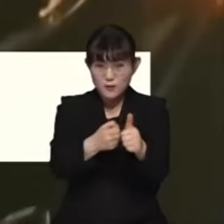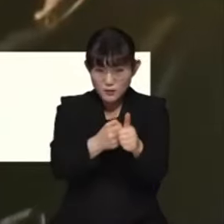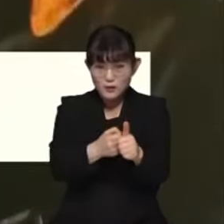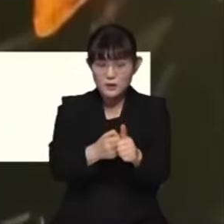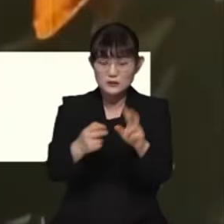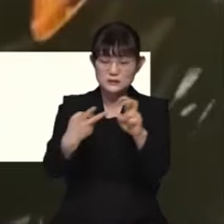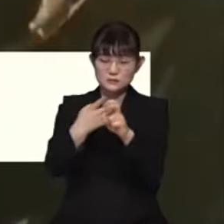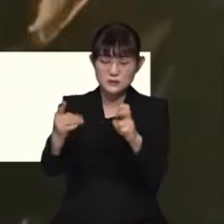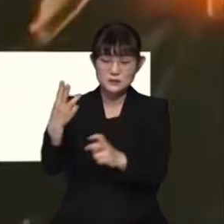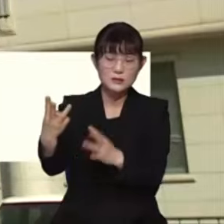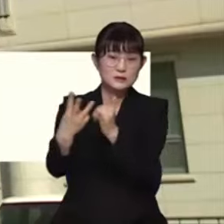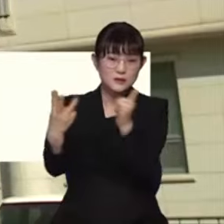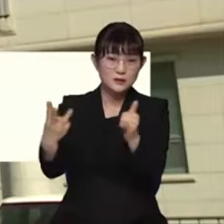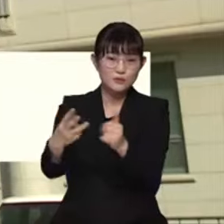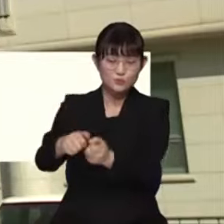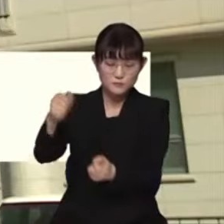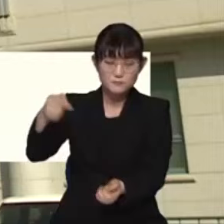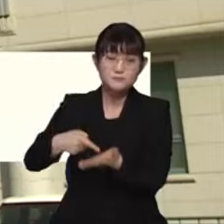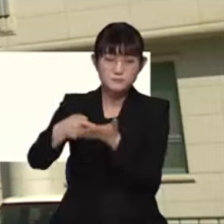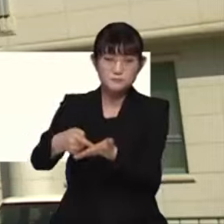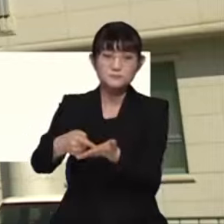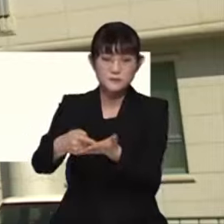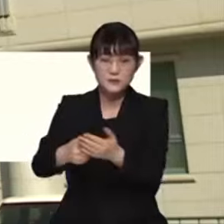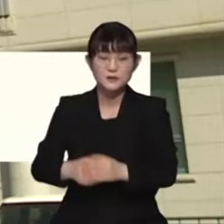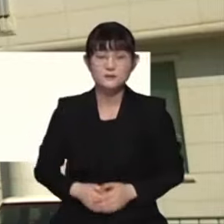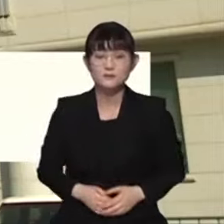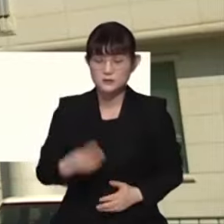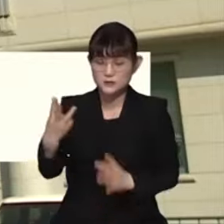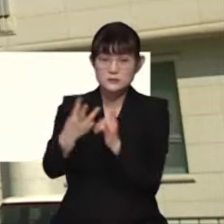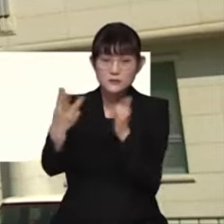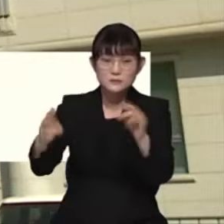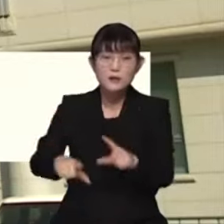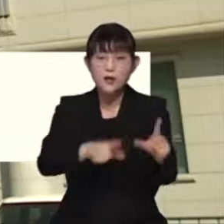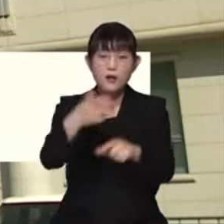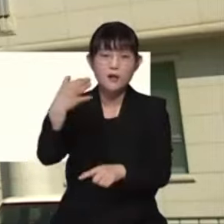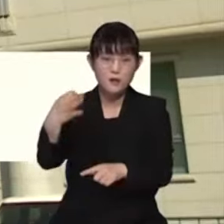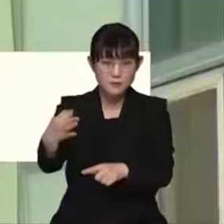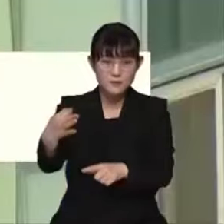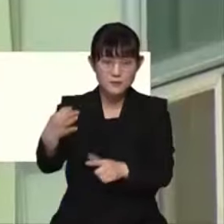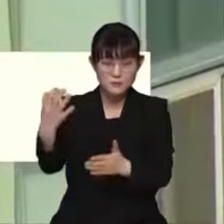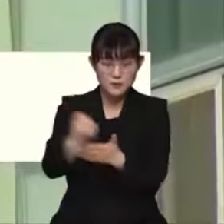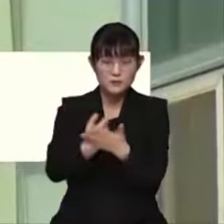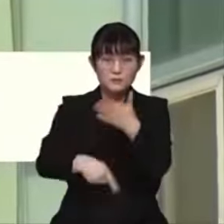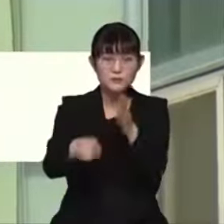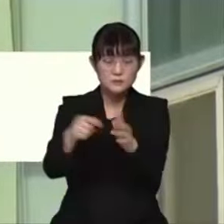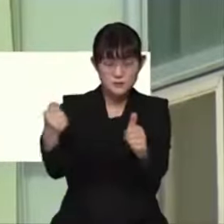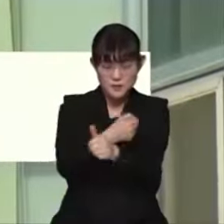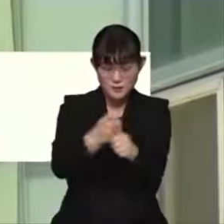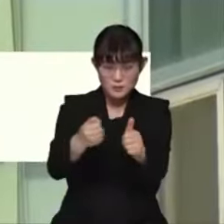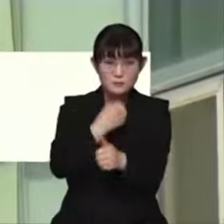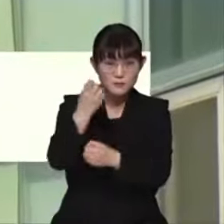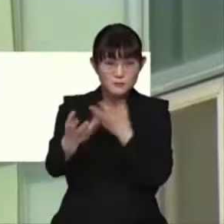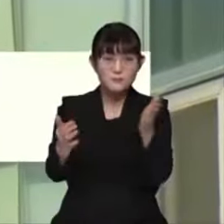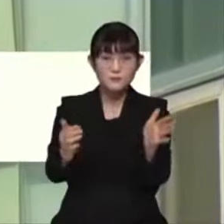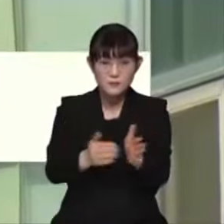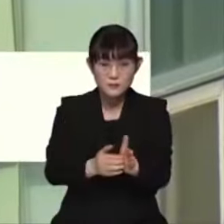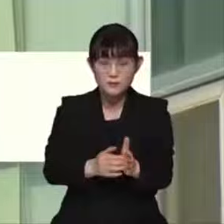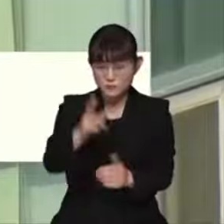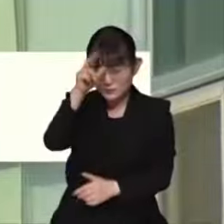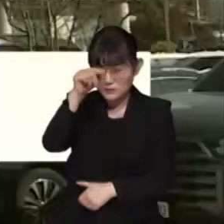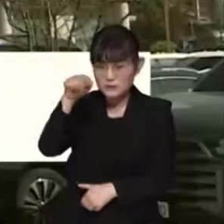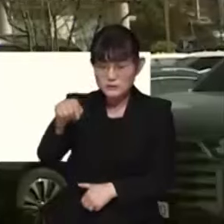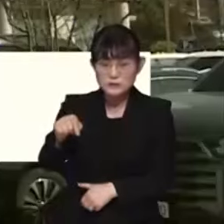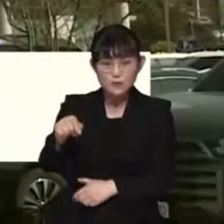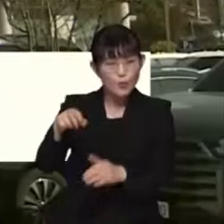등 3명에 대해 구속영장을 신청했습니다. 이들은 생활비를 마련하기 위해 범행을 저질렀다는 취지로 진술했고 경찰은